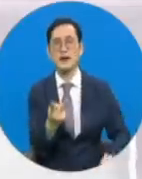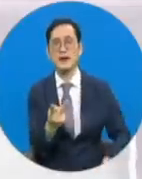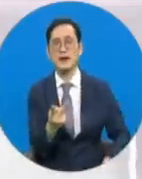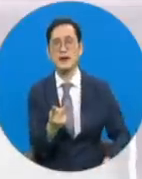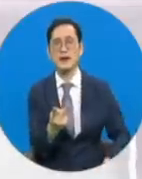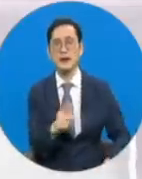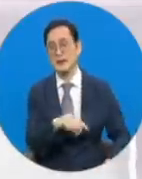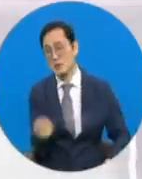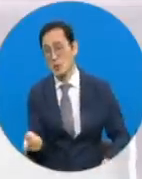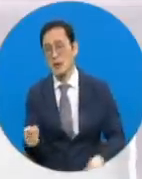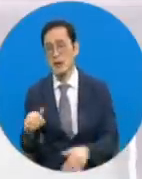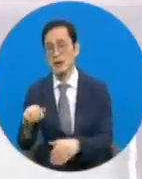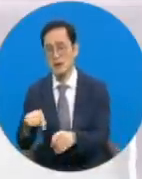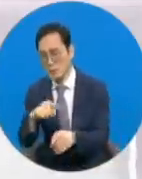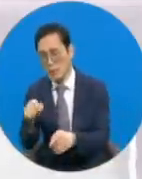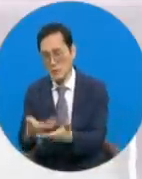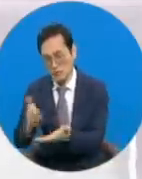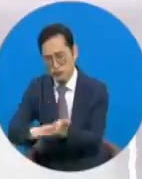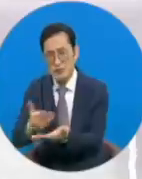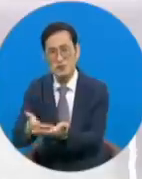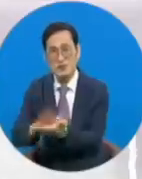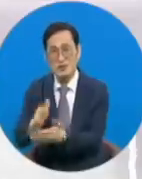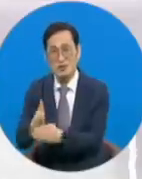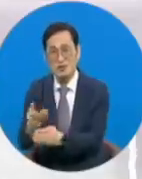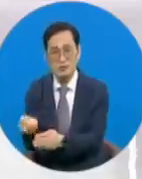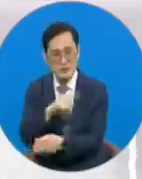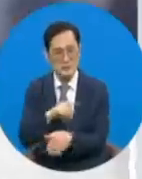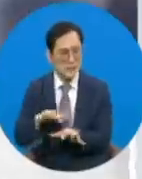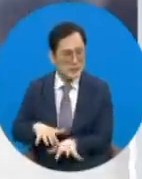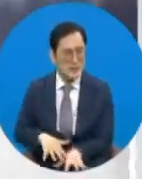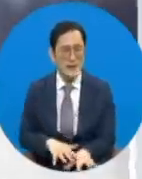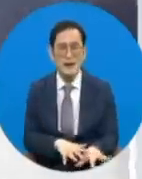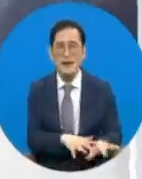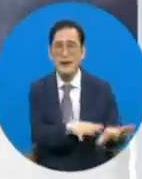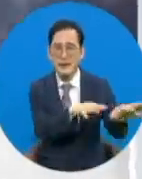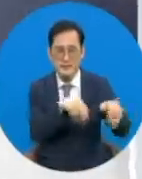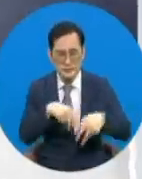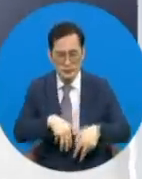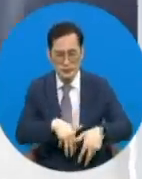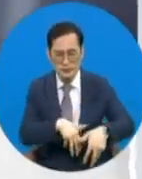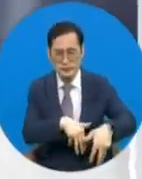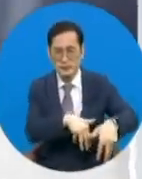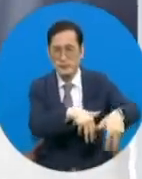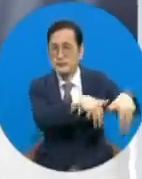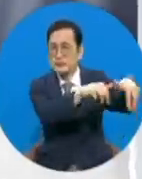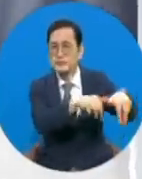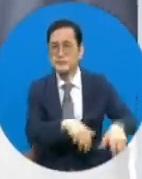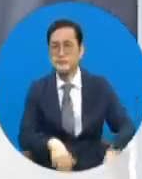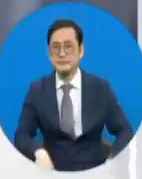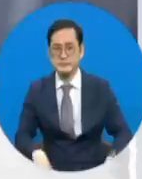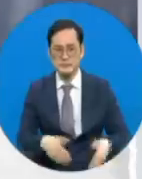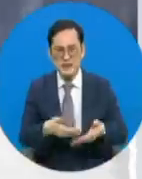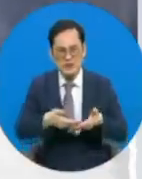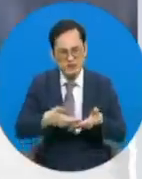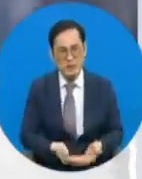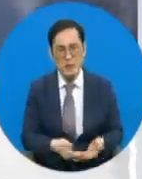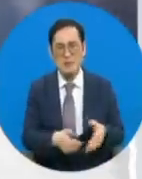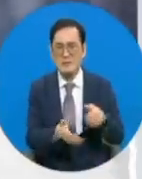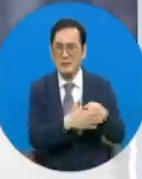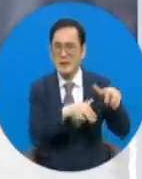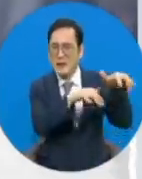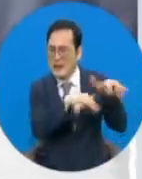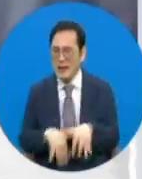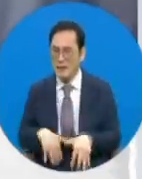공사 중이라서 막아놓으니까 결국 에스컬레이터 한쪽으로 몰린 거고 그러면 제가 볼 때는 이제 적재 중량을 좀 초과했을 가능성이